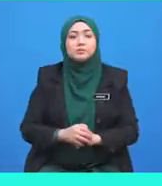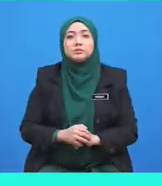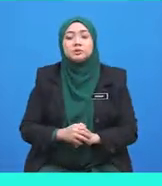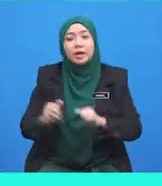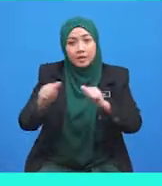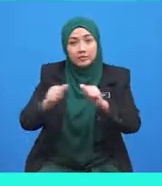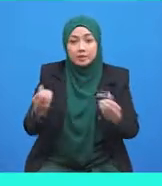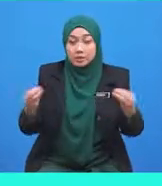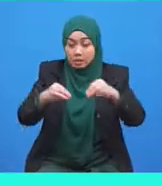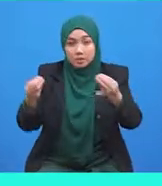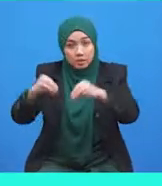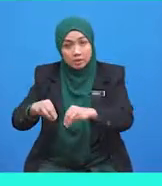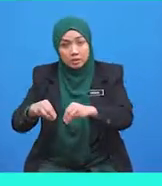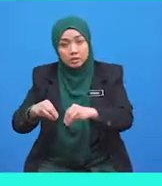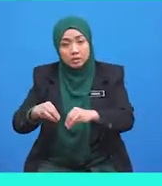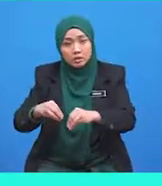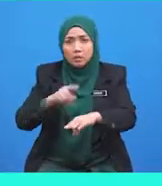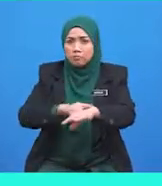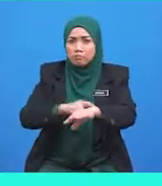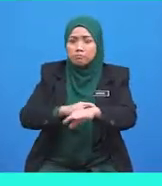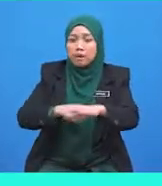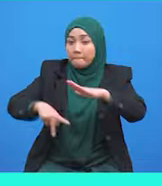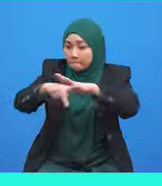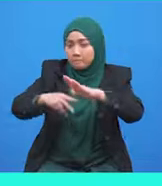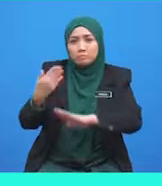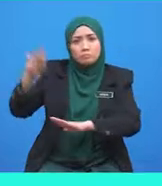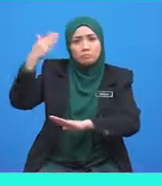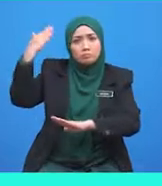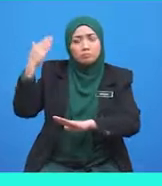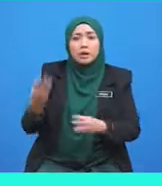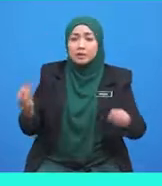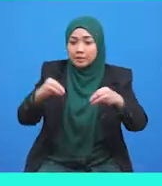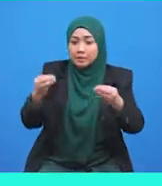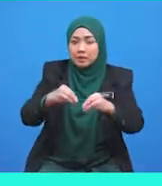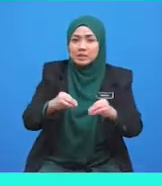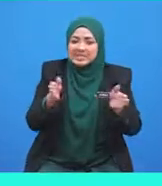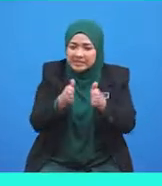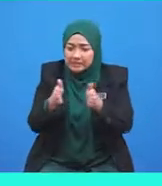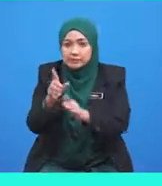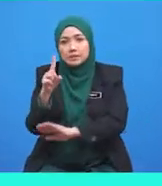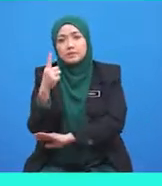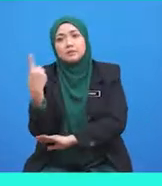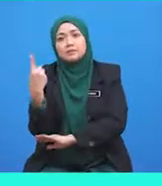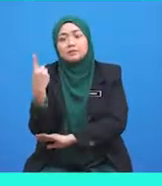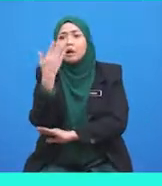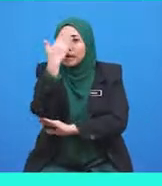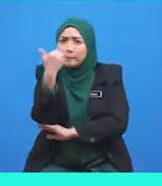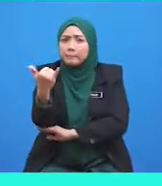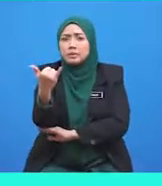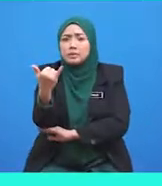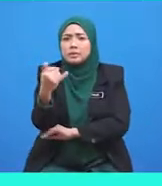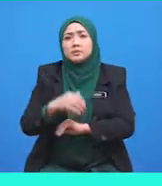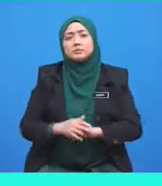aktiviti pertanian zaman prasejarah juga sebenarnya ditanam secara kecil-kecilan. Kenapa ya